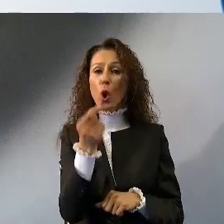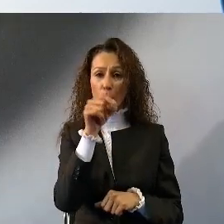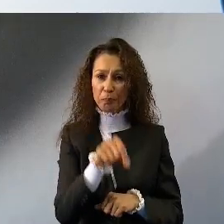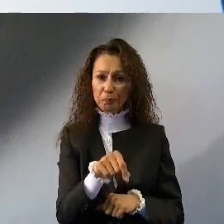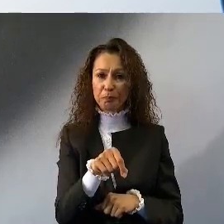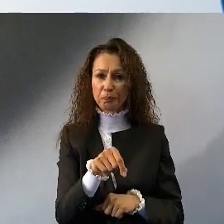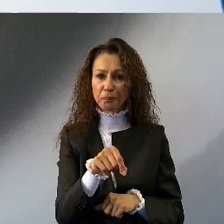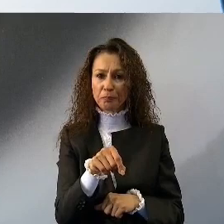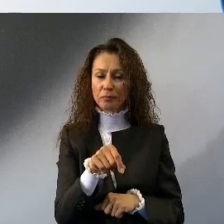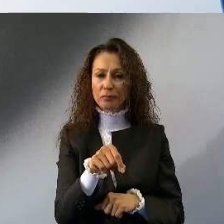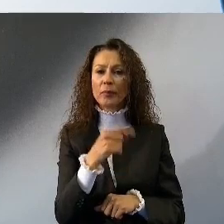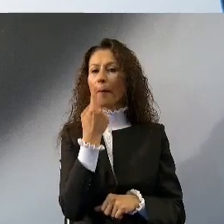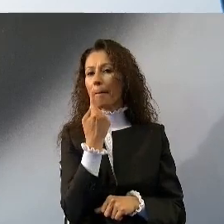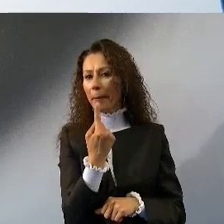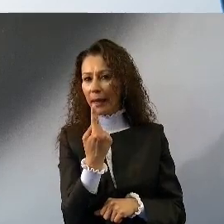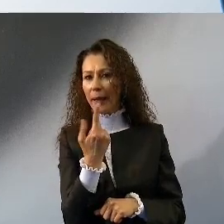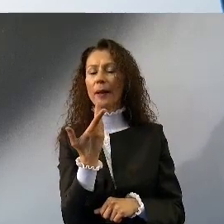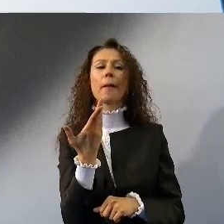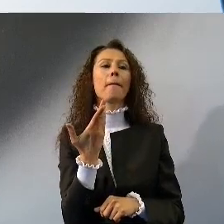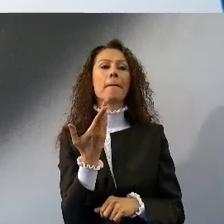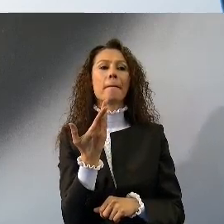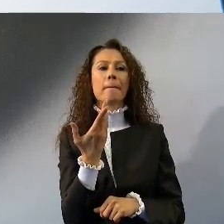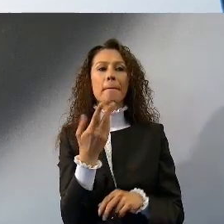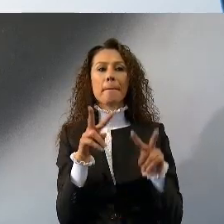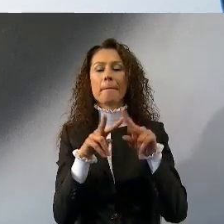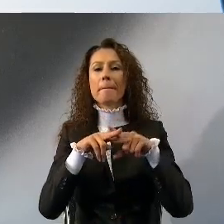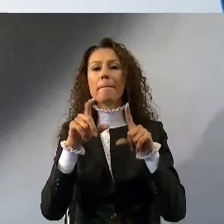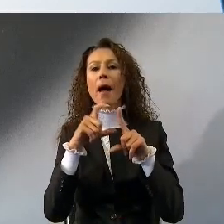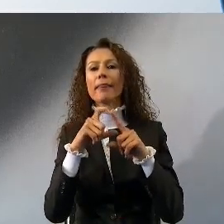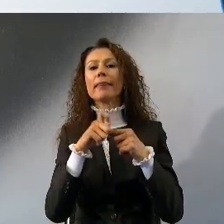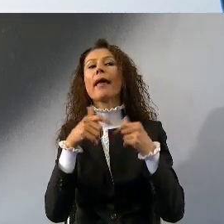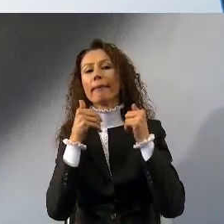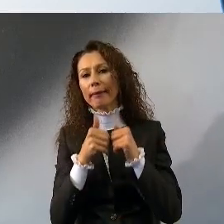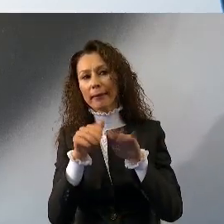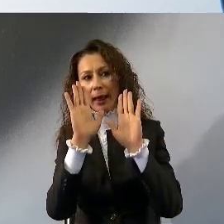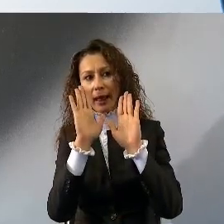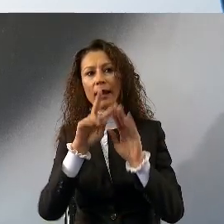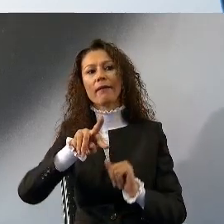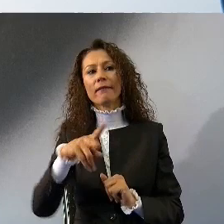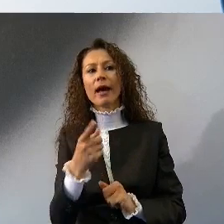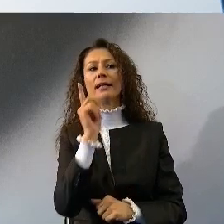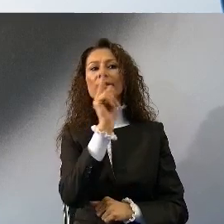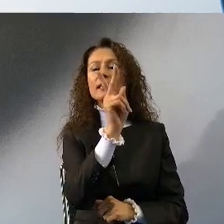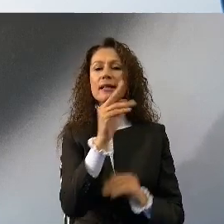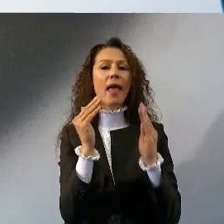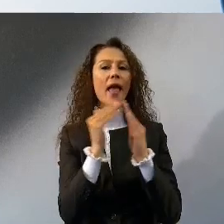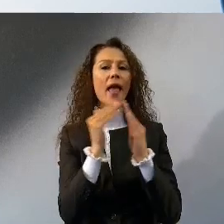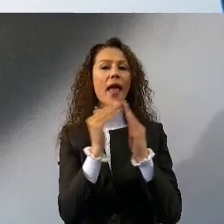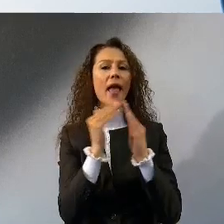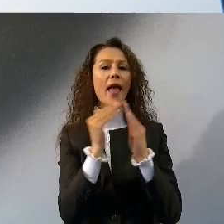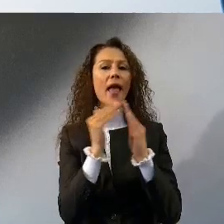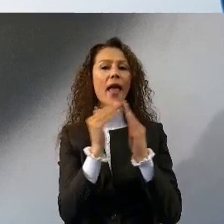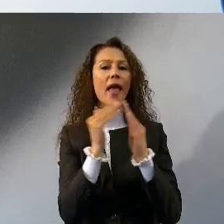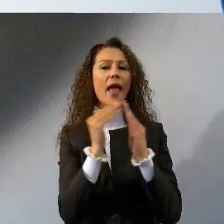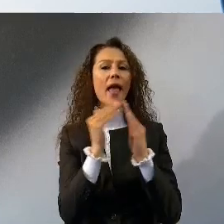tanesi bir madde değil. Ya da sizin evde işte kullandığınız bir temizlik